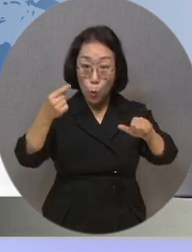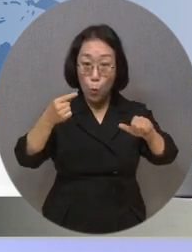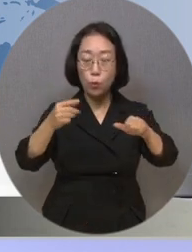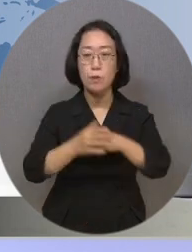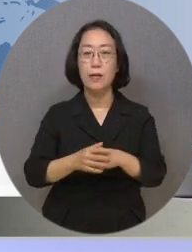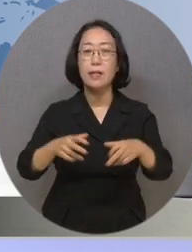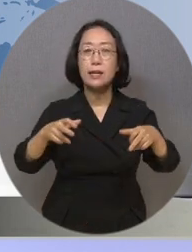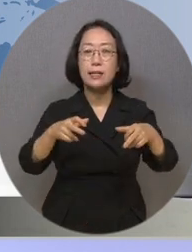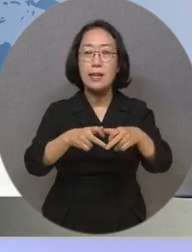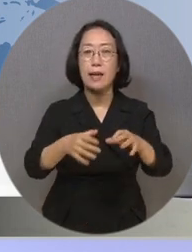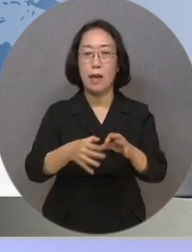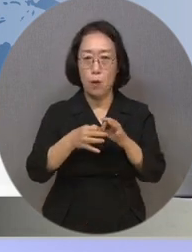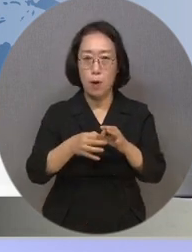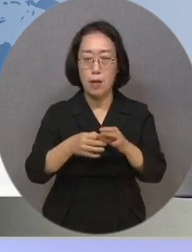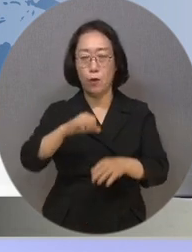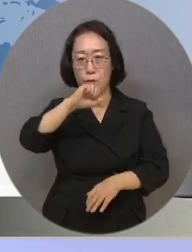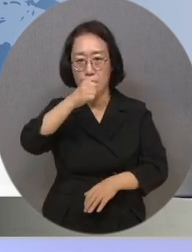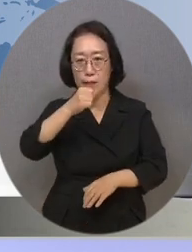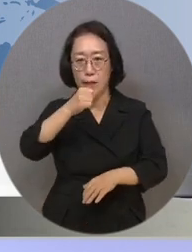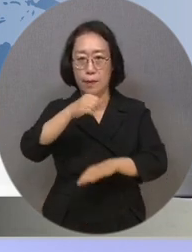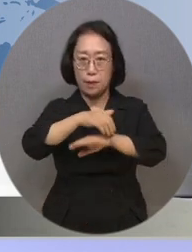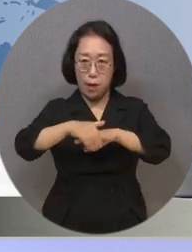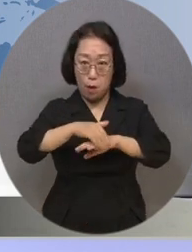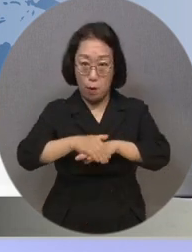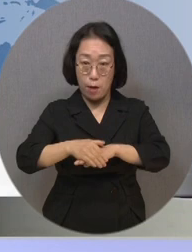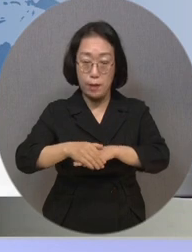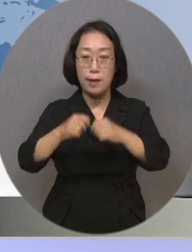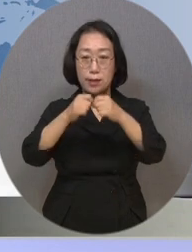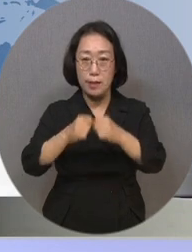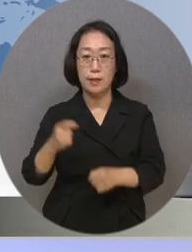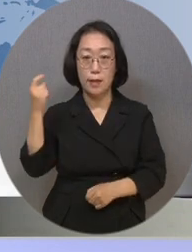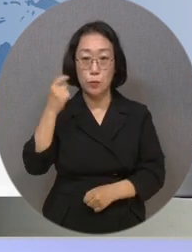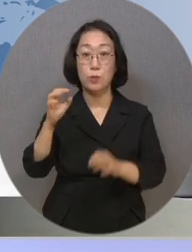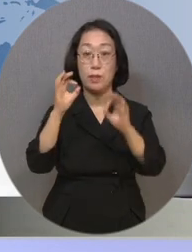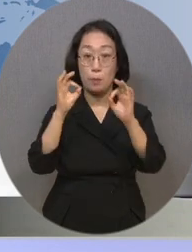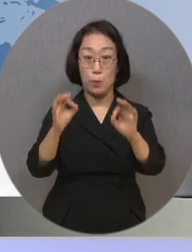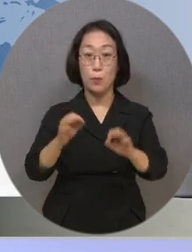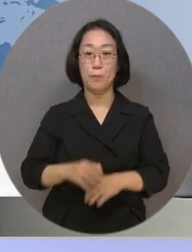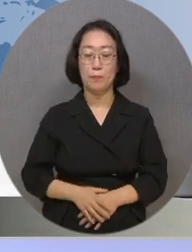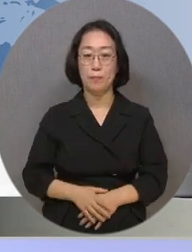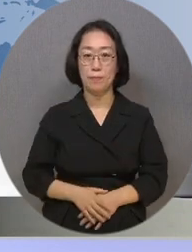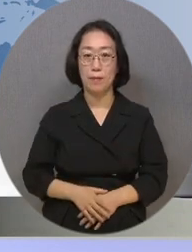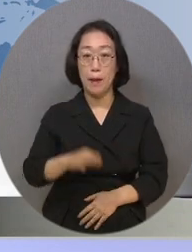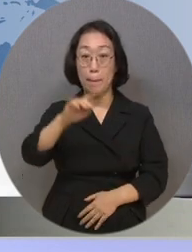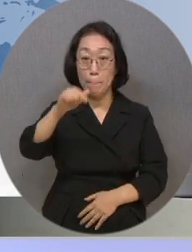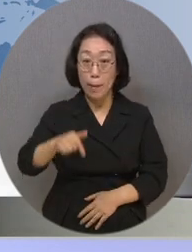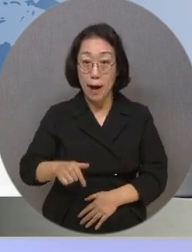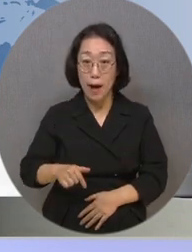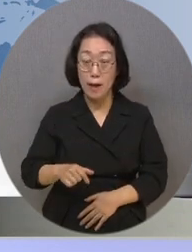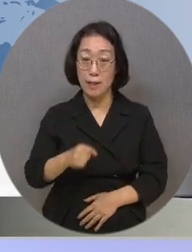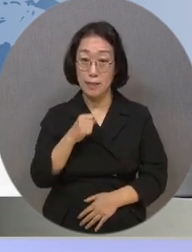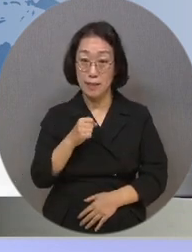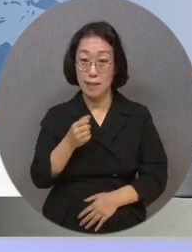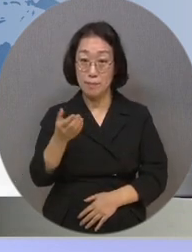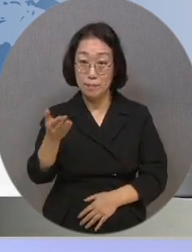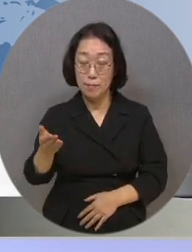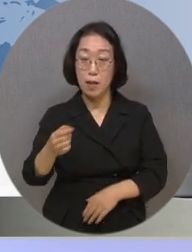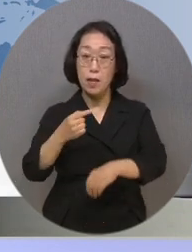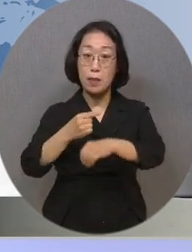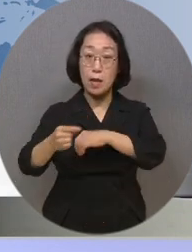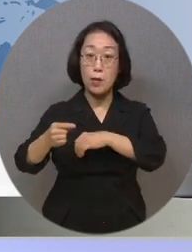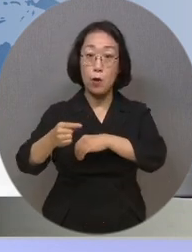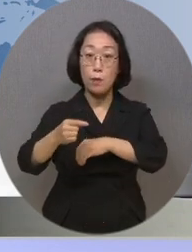규모가 장애인 관련 예산으로 편성됐는데요 자세한 내용 짚어보겠습니다 박성현 기자 내년도 정부